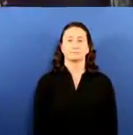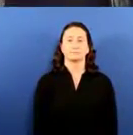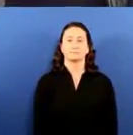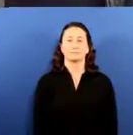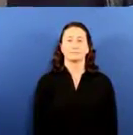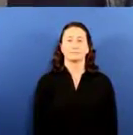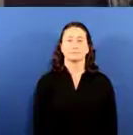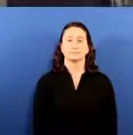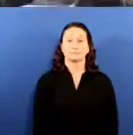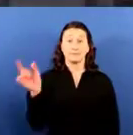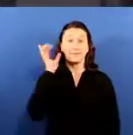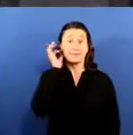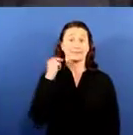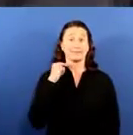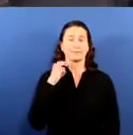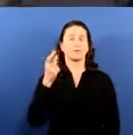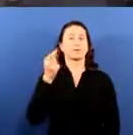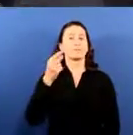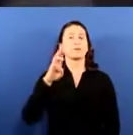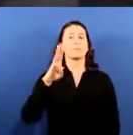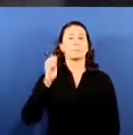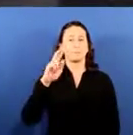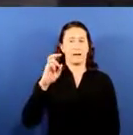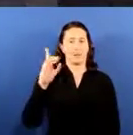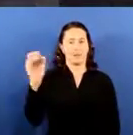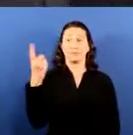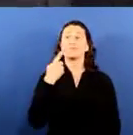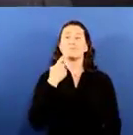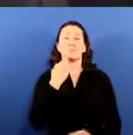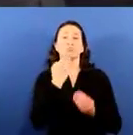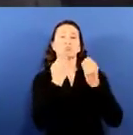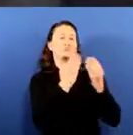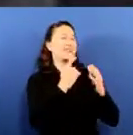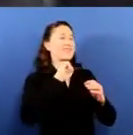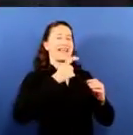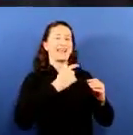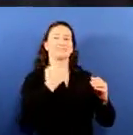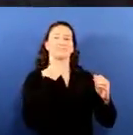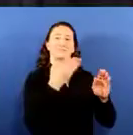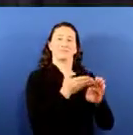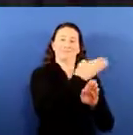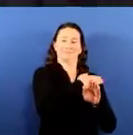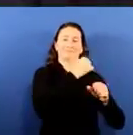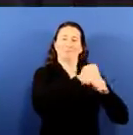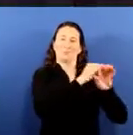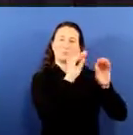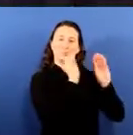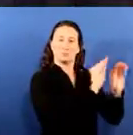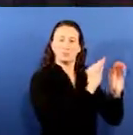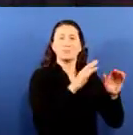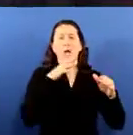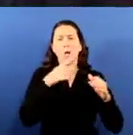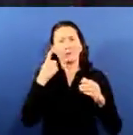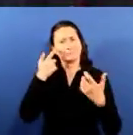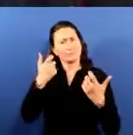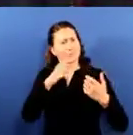Javier Aramendi lorrako lehendakari oiak, Adolfo Esteban landa garapenerako zerbitzu burua eta Jesus Arrieta